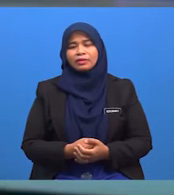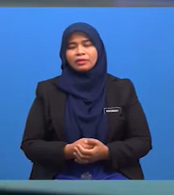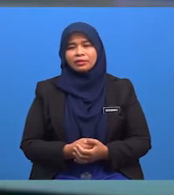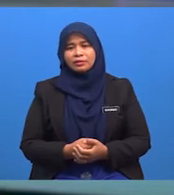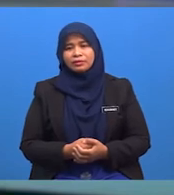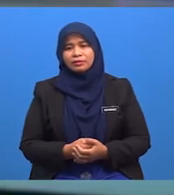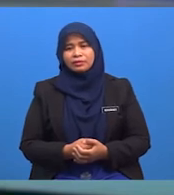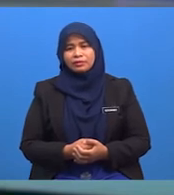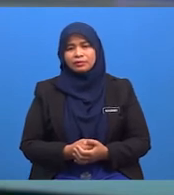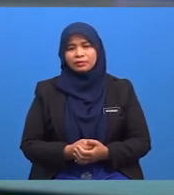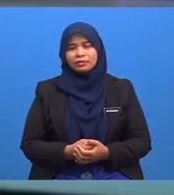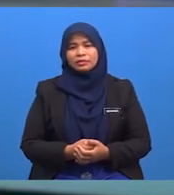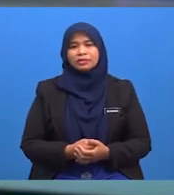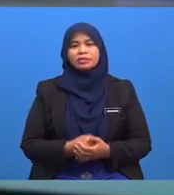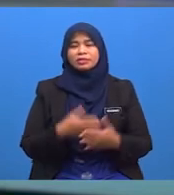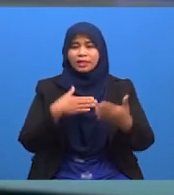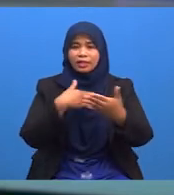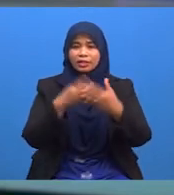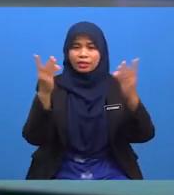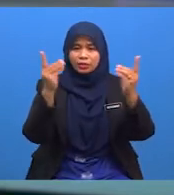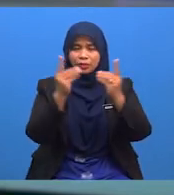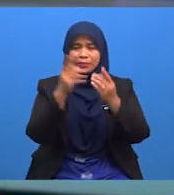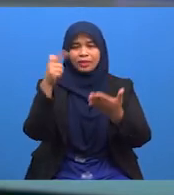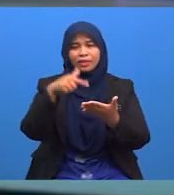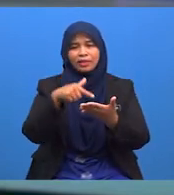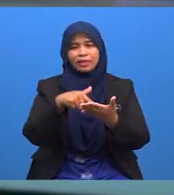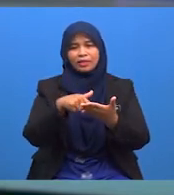baik daripada mengubati. Sehingga berjumpa